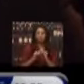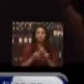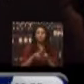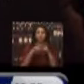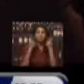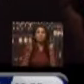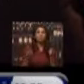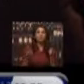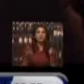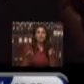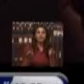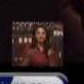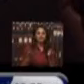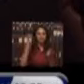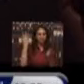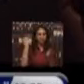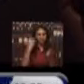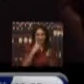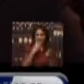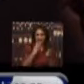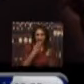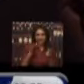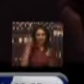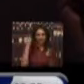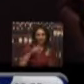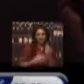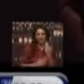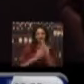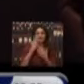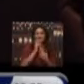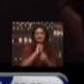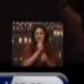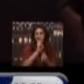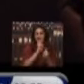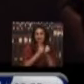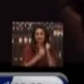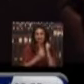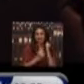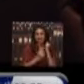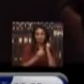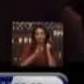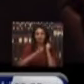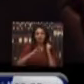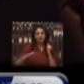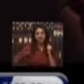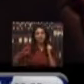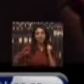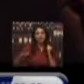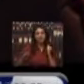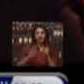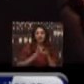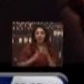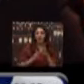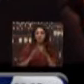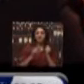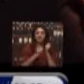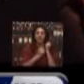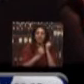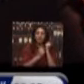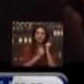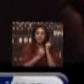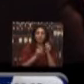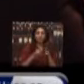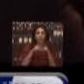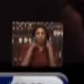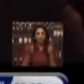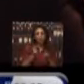يختلف كتير عن البرنامج اللي كنت بقدمه من سنة، لأن الأطفال بقيتش أطفال خلاص يعني.